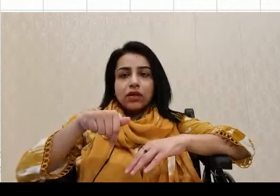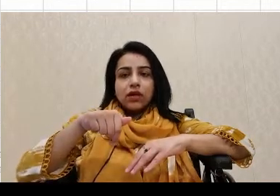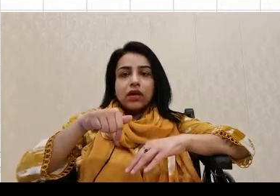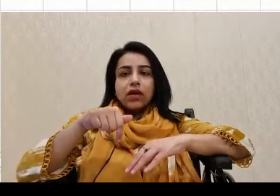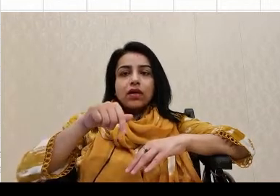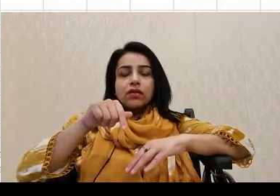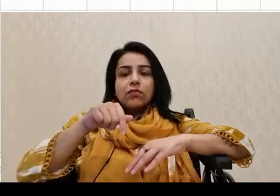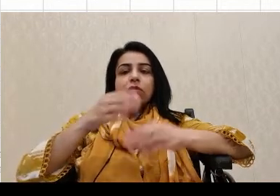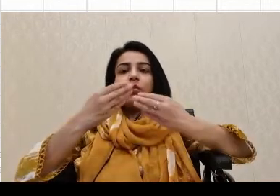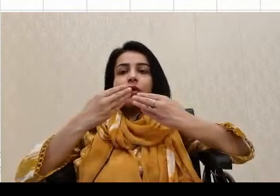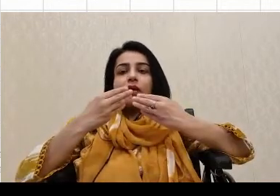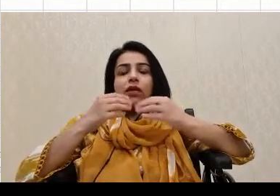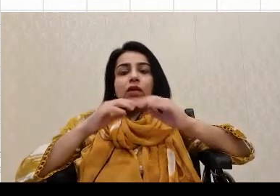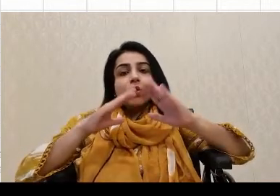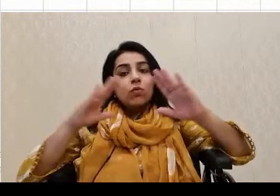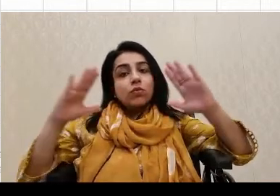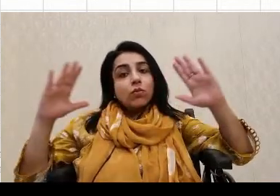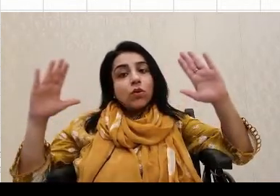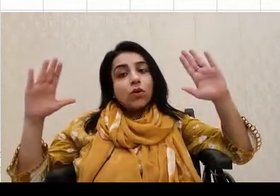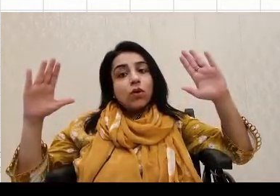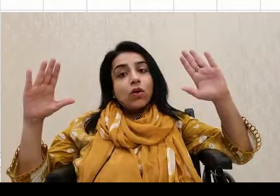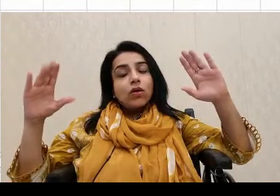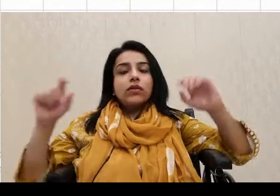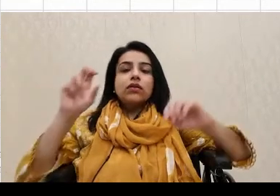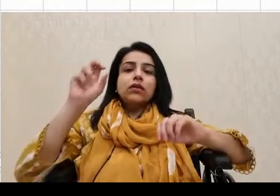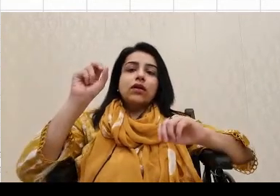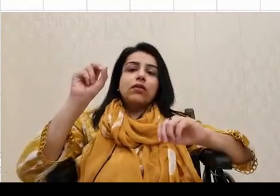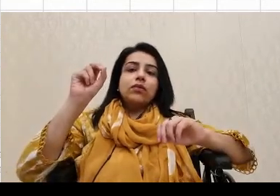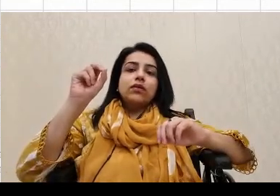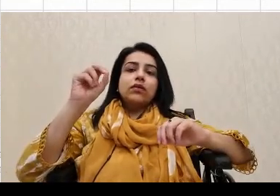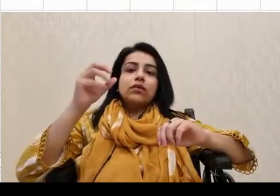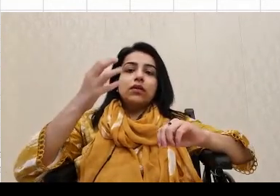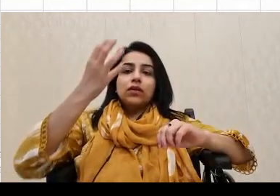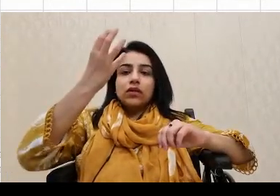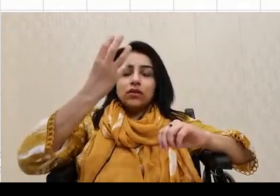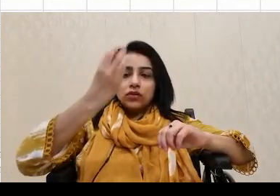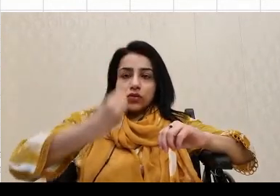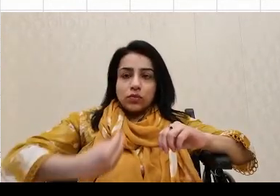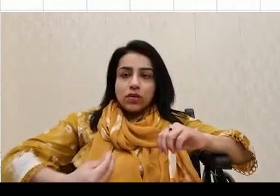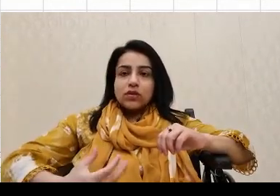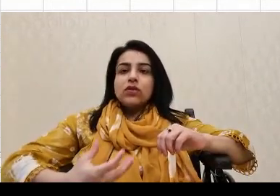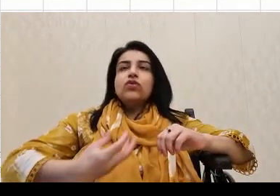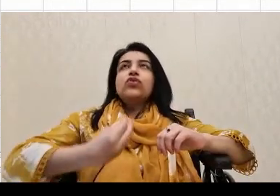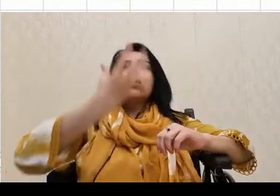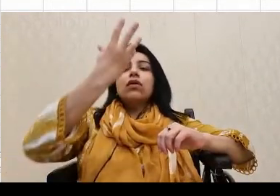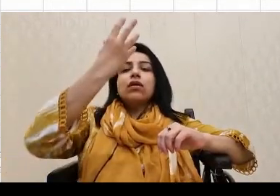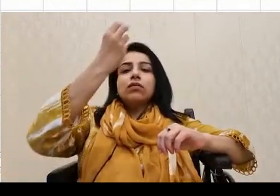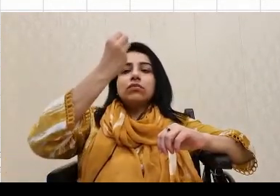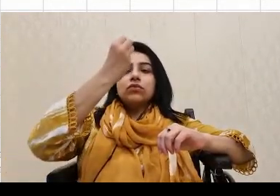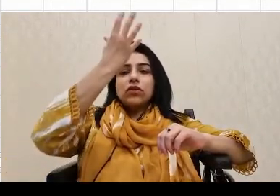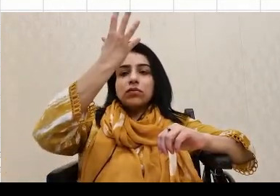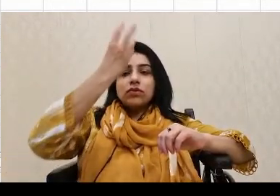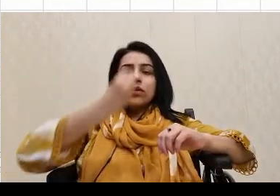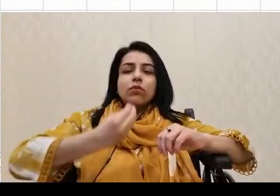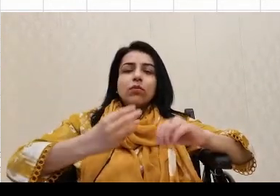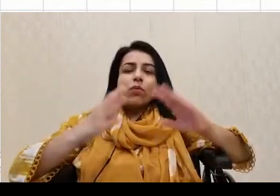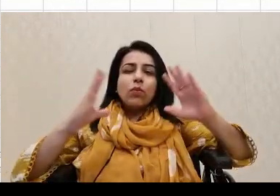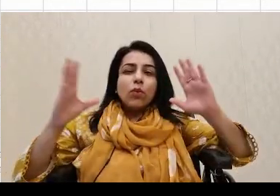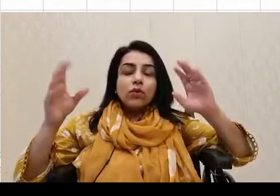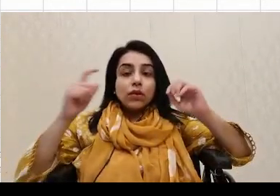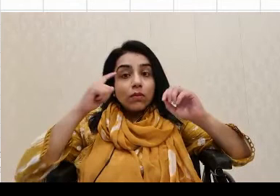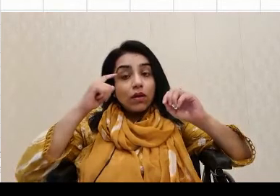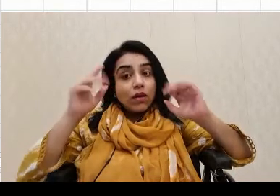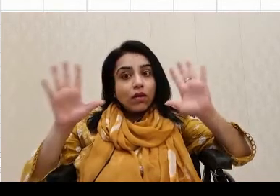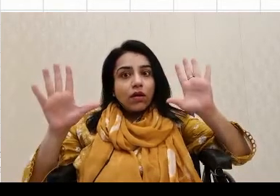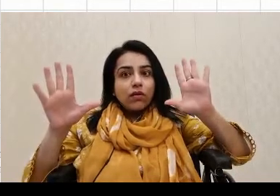किया जा सकता है। तो वो इसलिए जब मार्केट के अंदर जो है वो बड़े-बड़े बैंक्स थे और तजारती इदारे थे, उनमें जो है